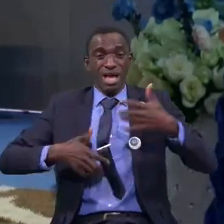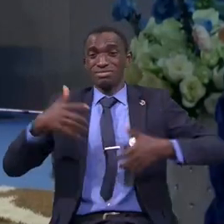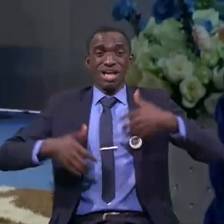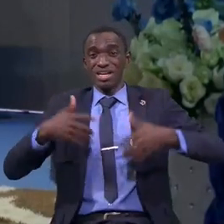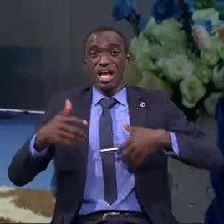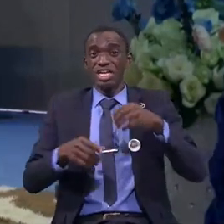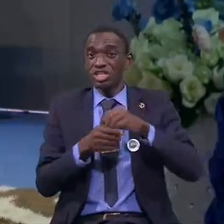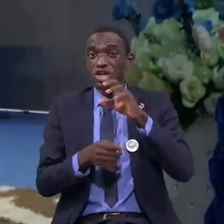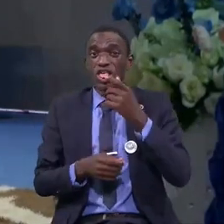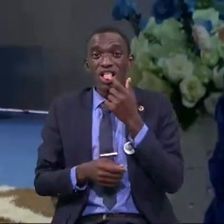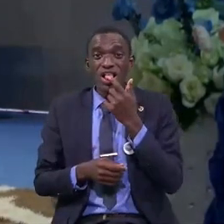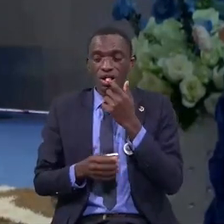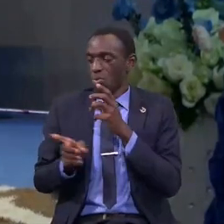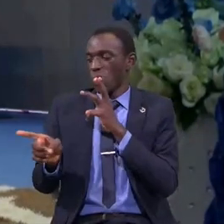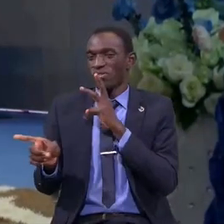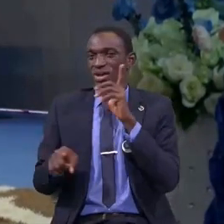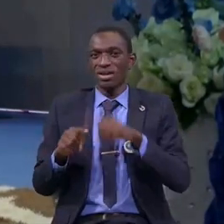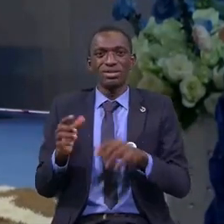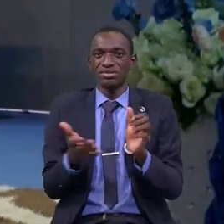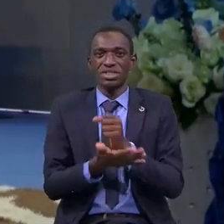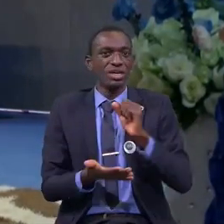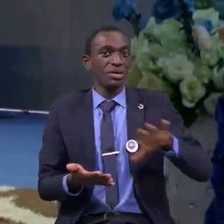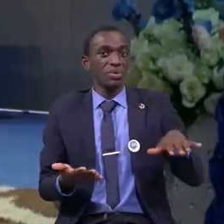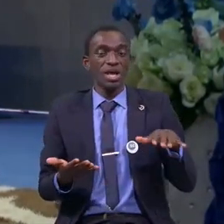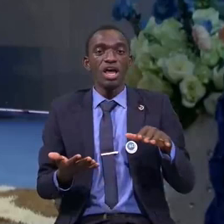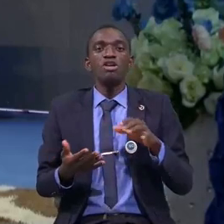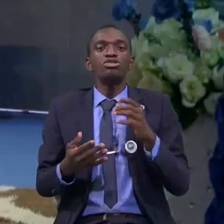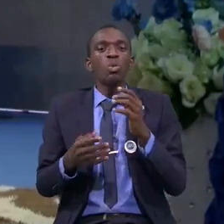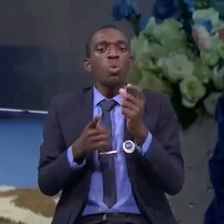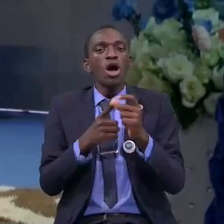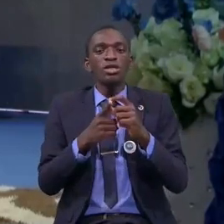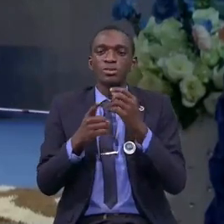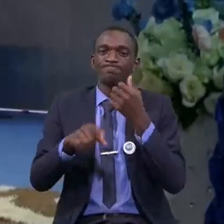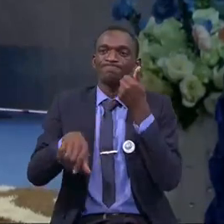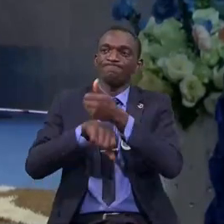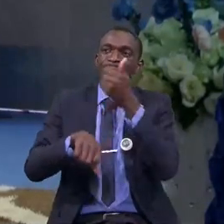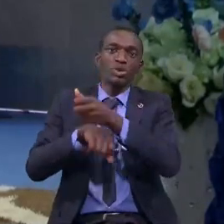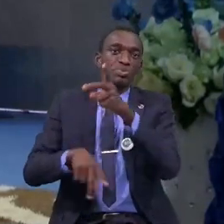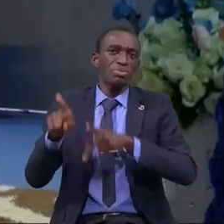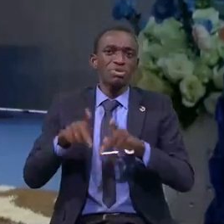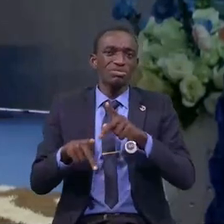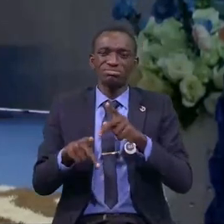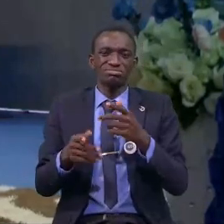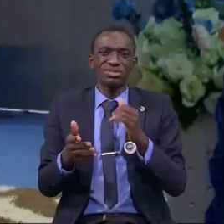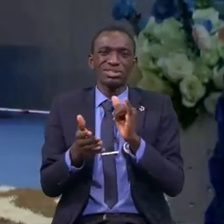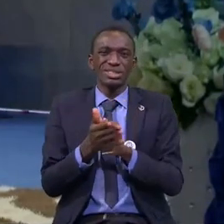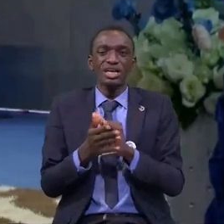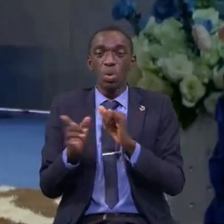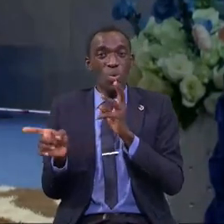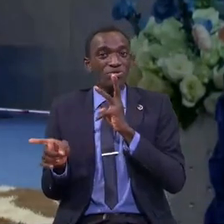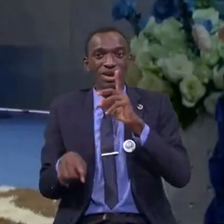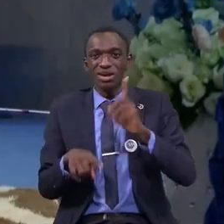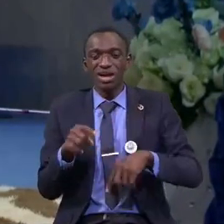Les paroles colériques de la langue. Les paroles de commérage de la langue. La seule